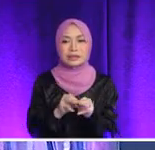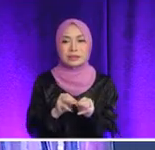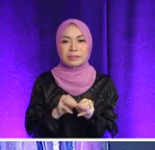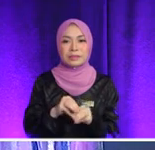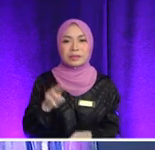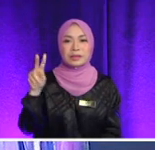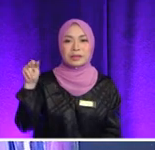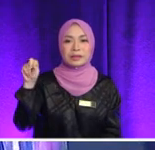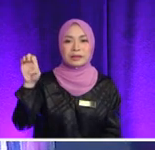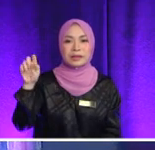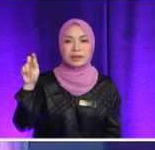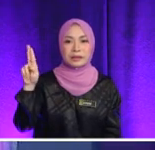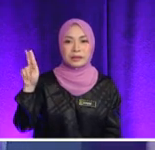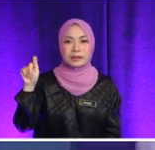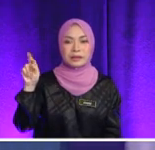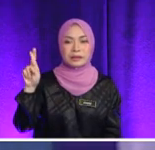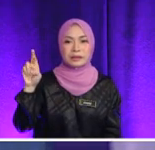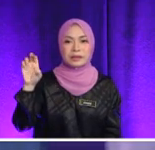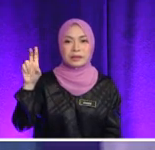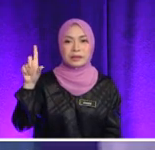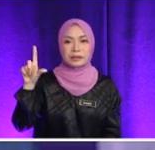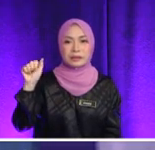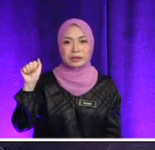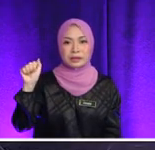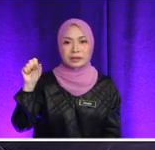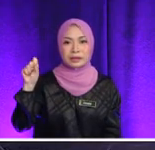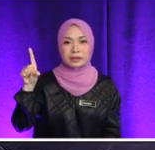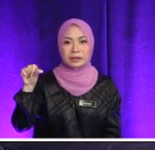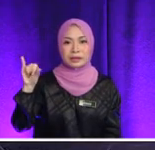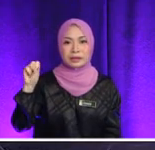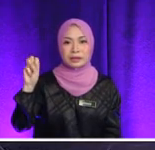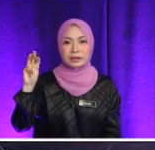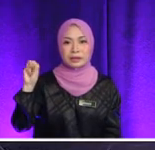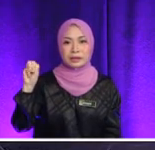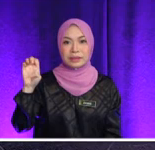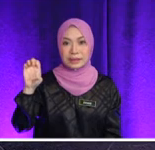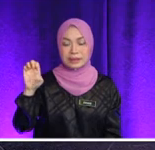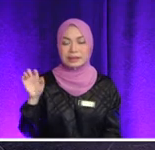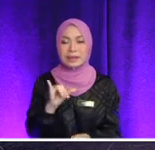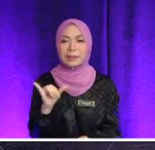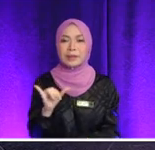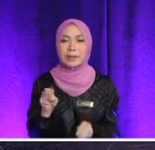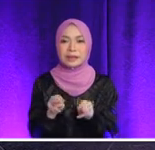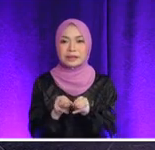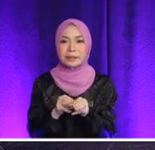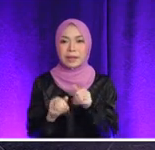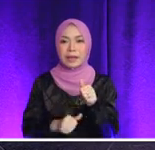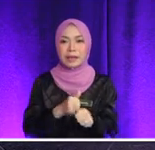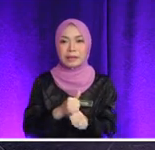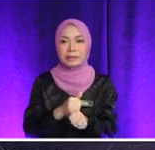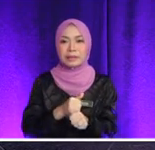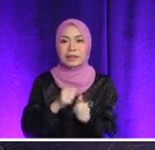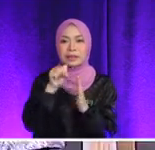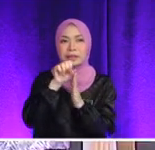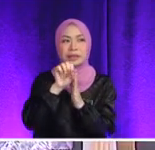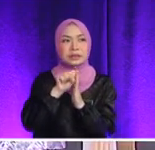dengan alam itu sendiri apa yang kita nampakkan Oke tapi Zoom bukan begitu oke oke